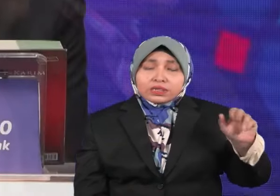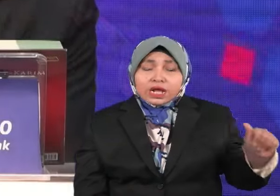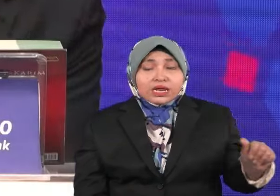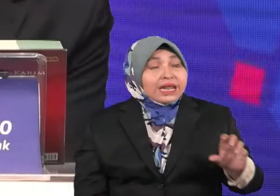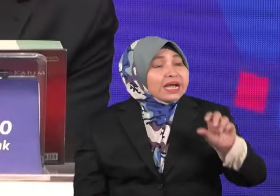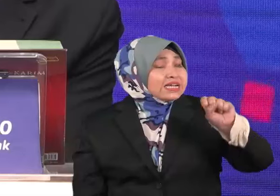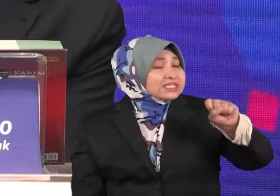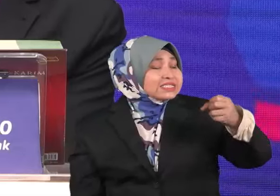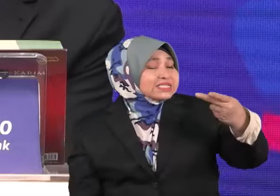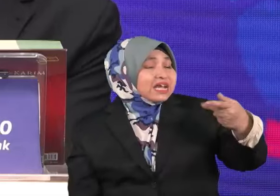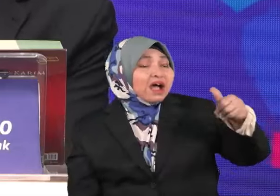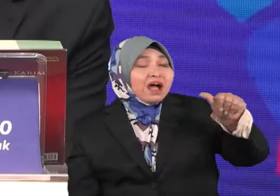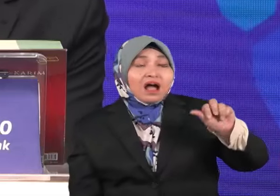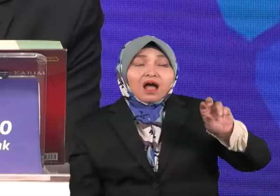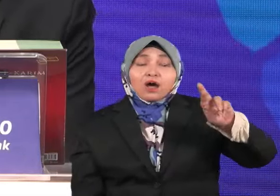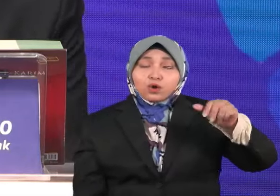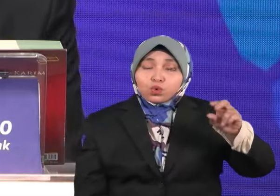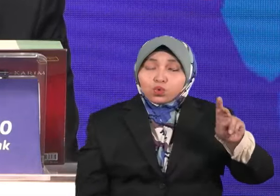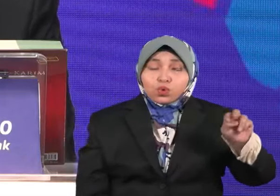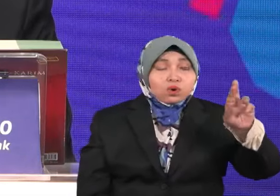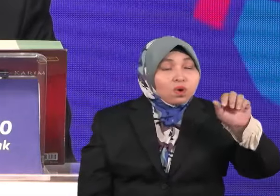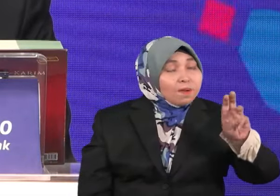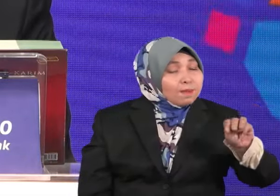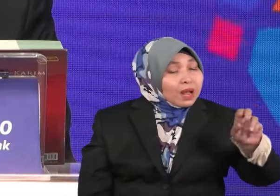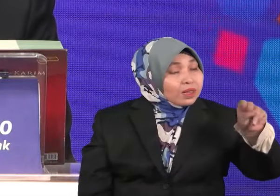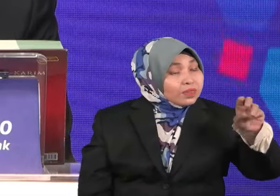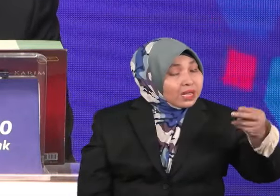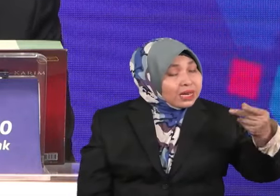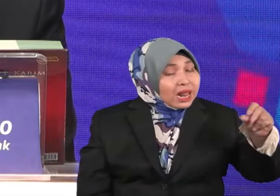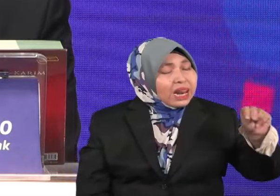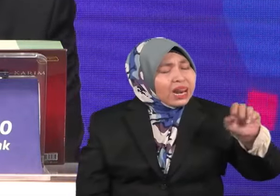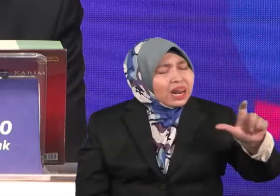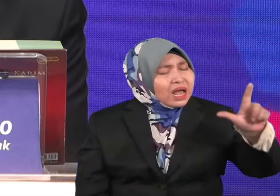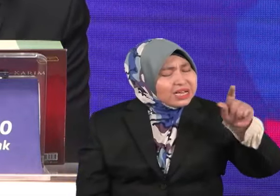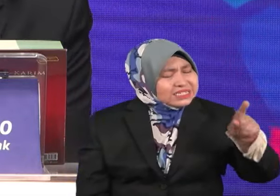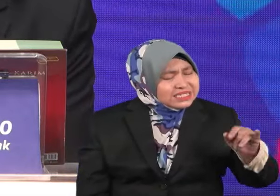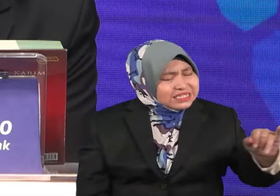شهر رمضان الذي